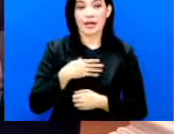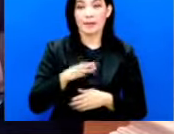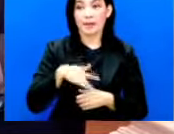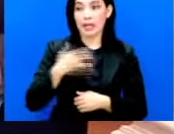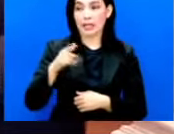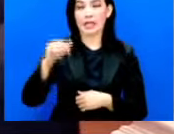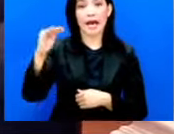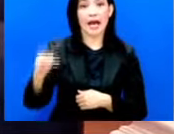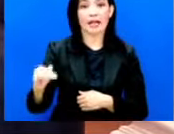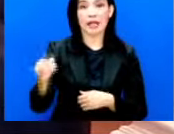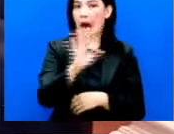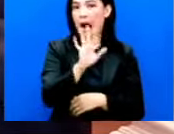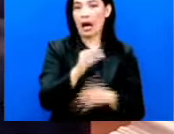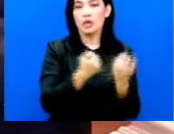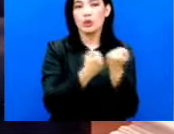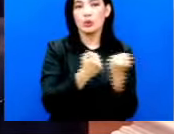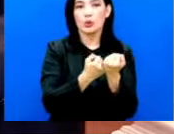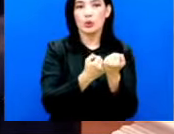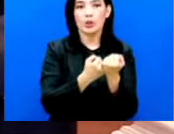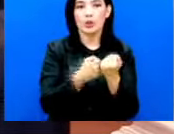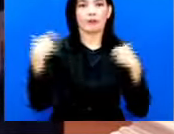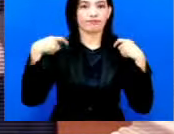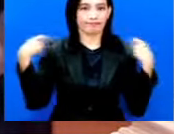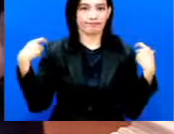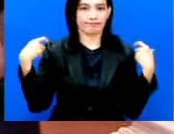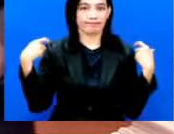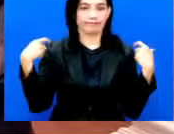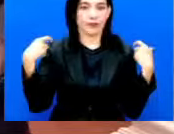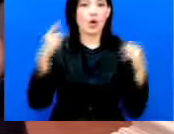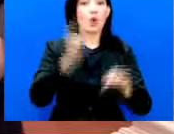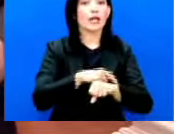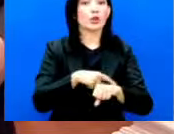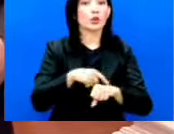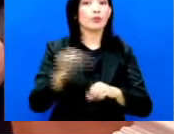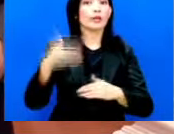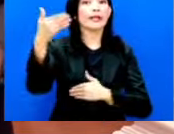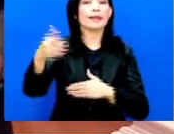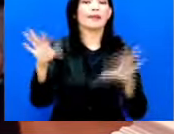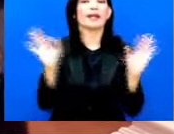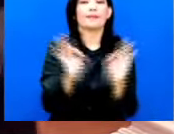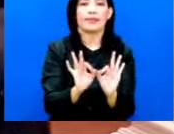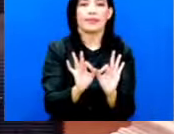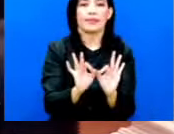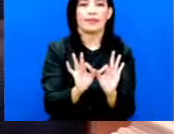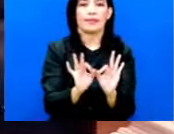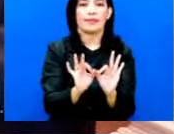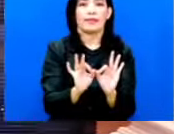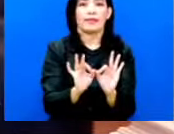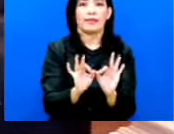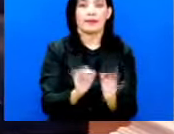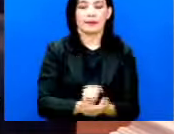Anda untuk maju pada Pilkada Jakarta Raya. Kita cari momentum yang lebih tepat lagi ke depan. Ada pemahaman itu. Ya.